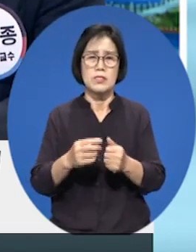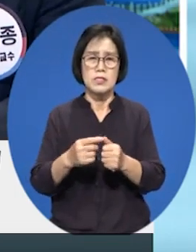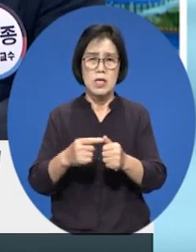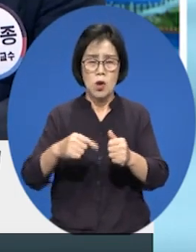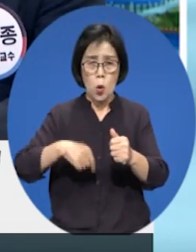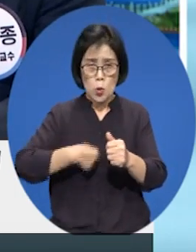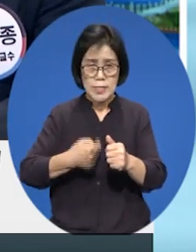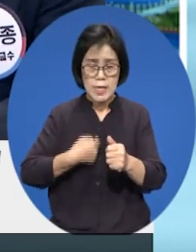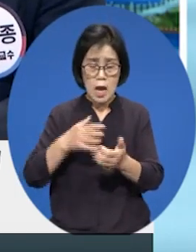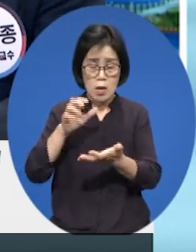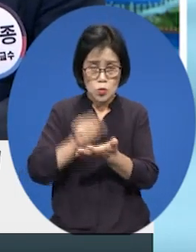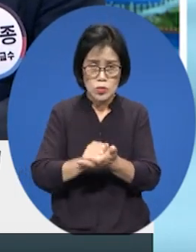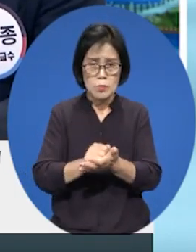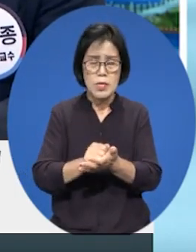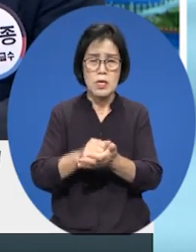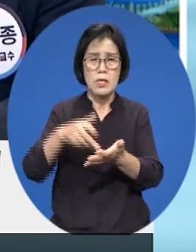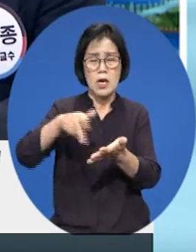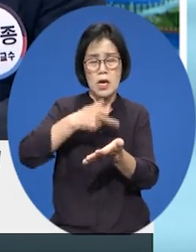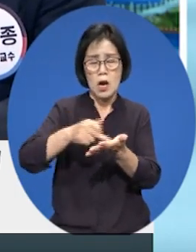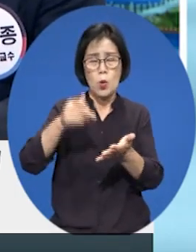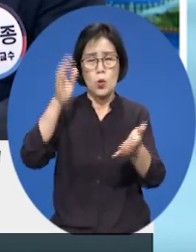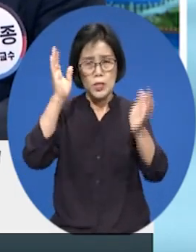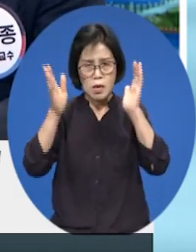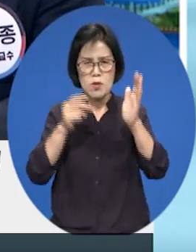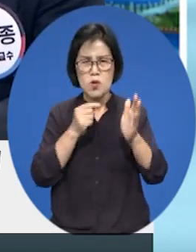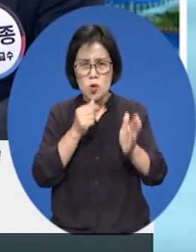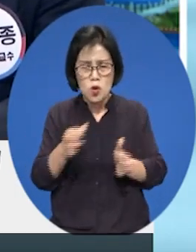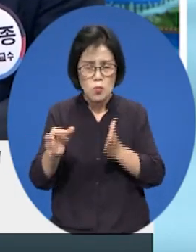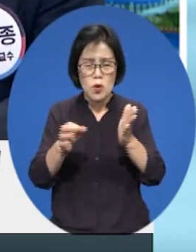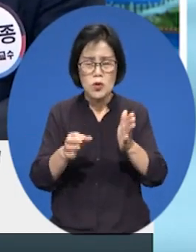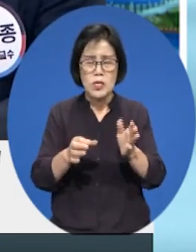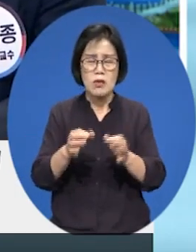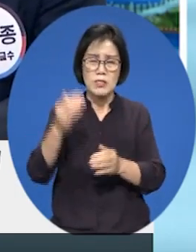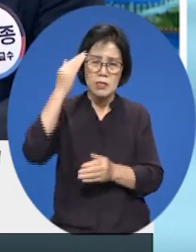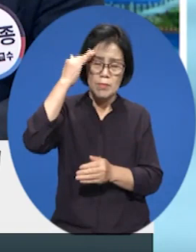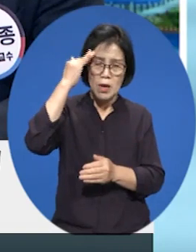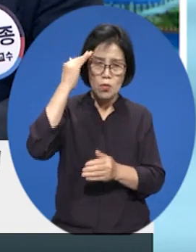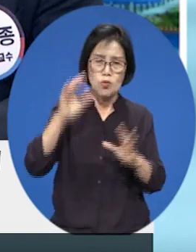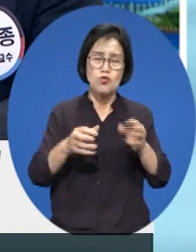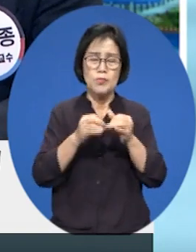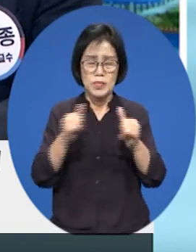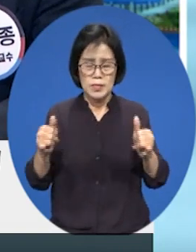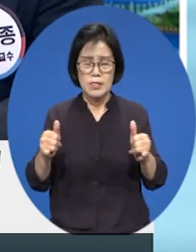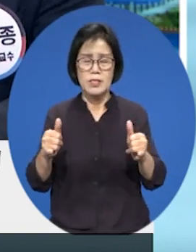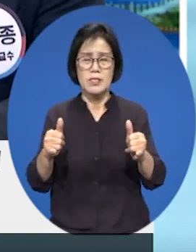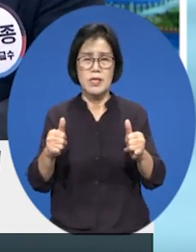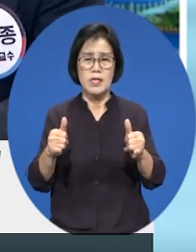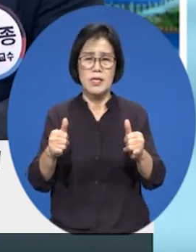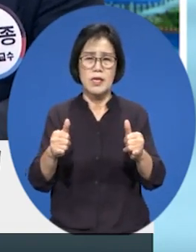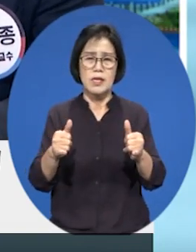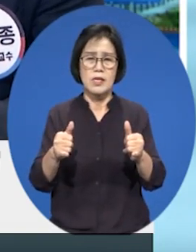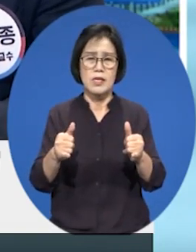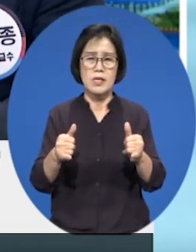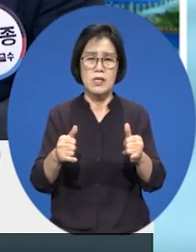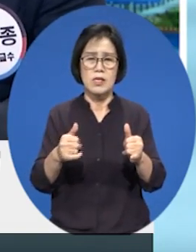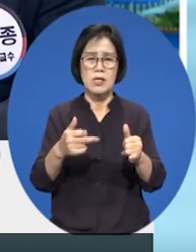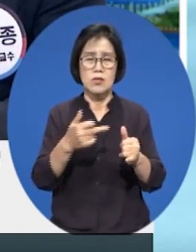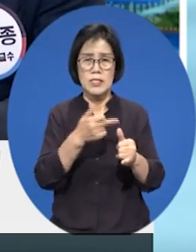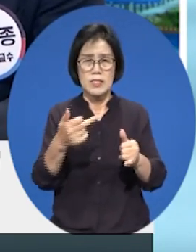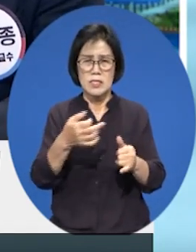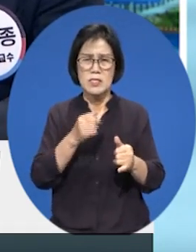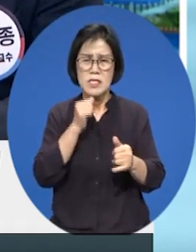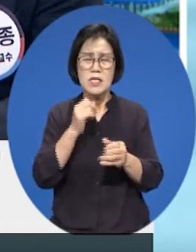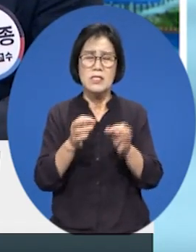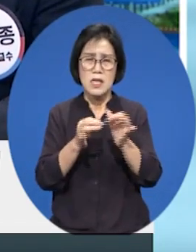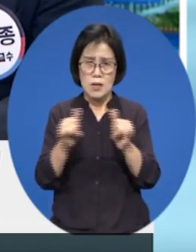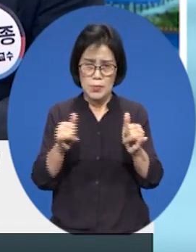각 항은 네이버가 굉장히 뭐 골목 상권을 침해하고 우리 국민들에게 굉장히 남 어 너 무 캥 영세 업자들이